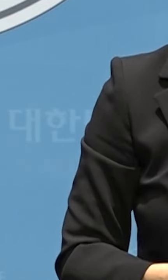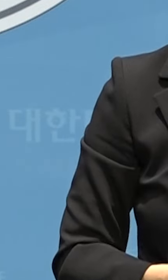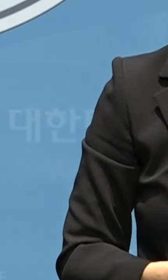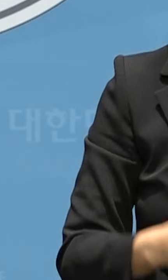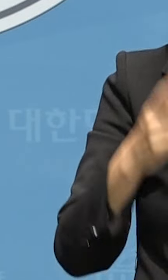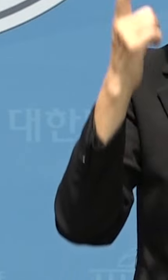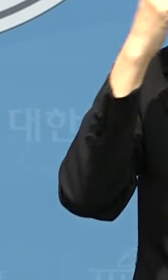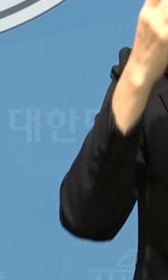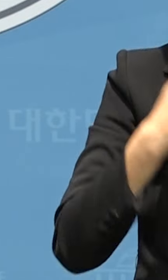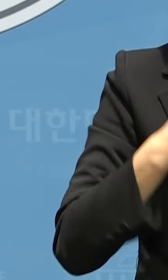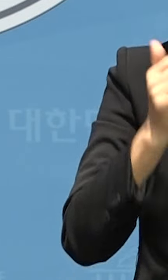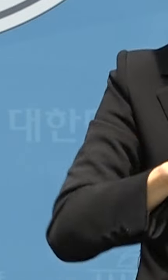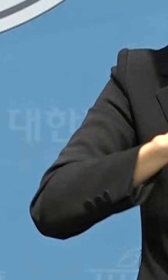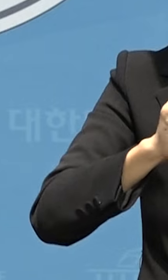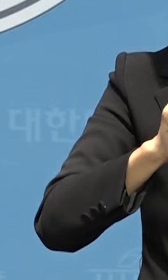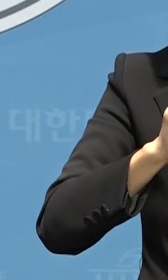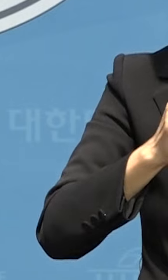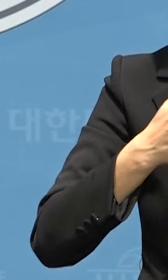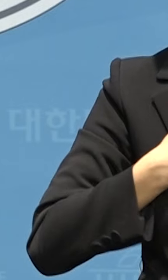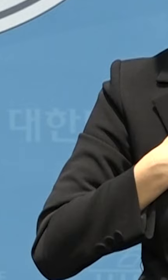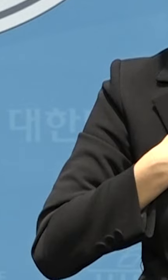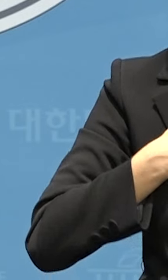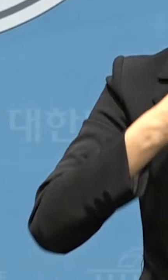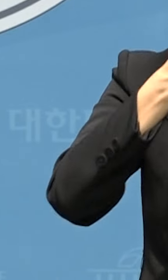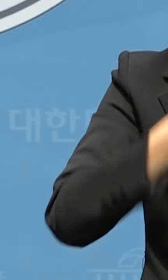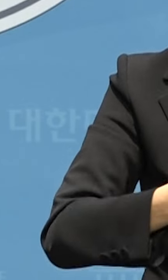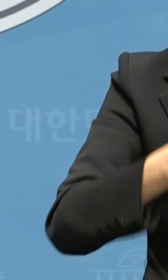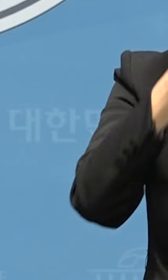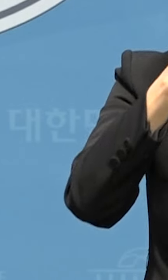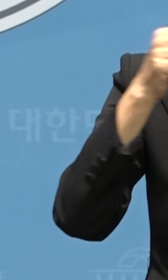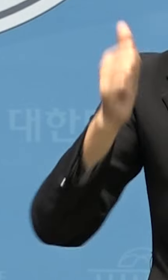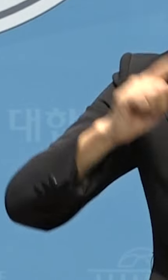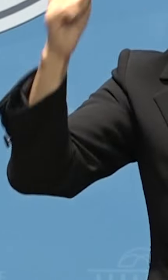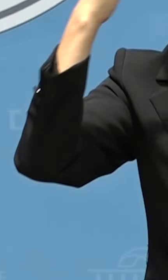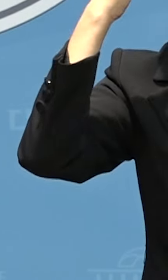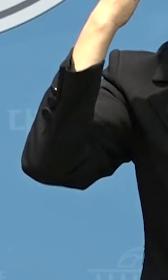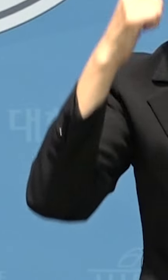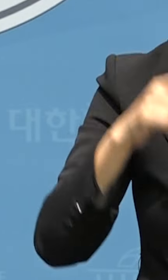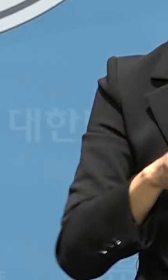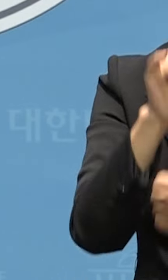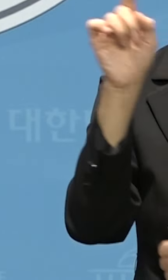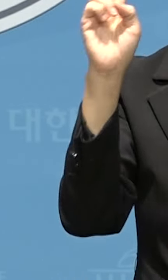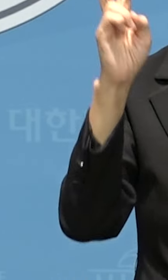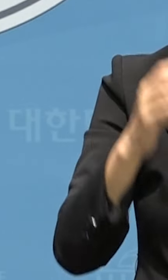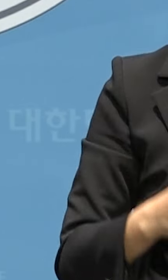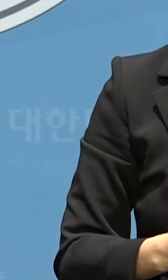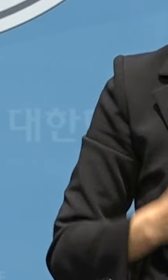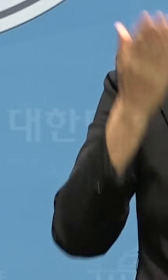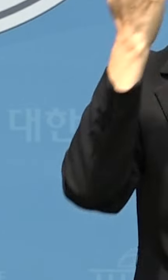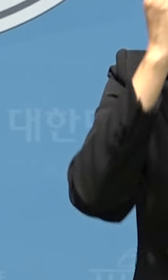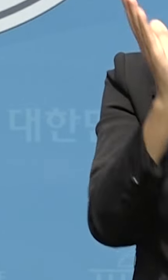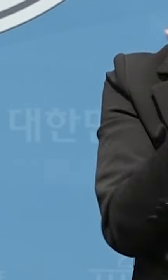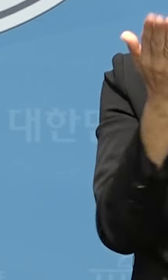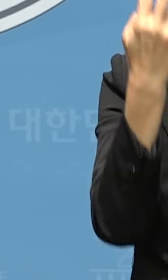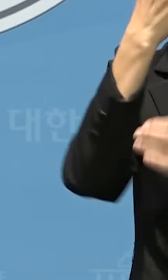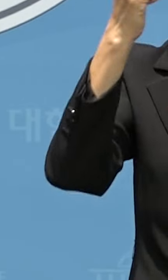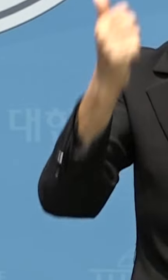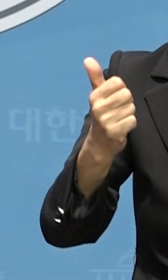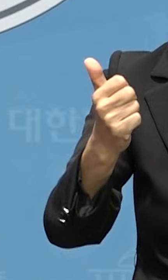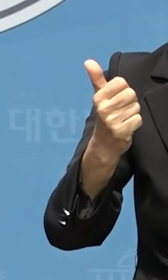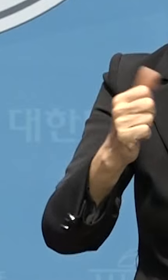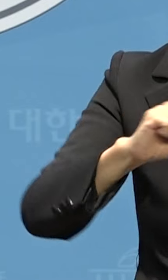그럴까 생각해봤습니다. 모든 행동에는 이유가 있습니다. 이처럼 비상식적인 검찰의 행태는